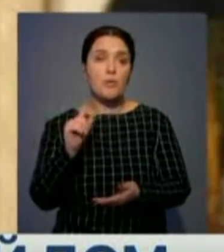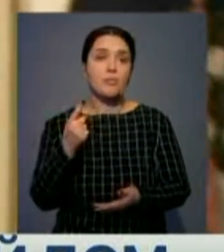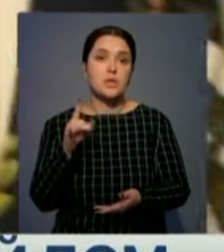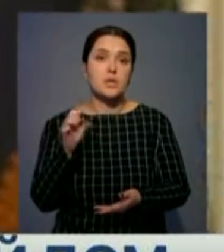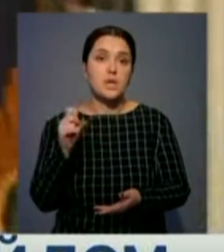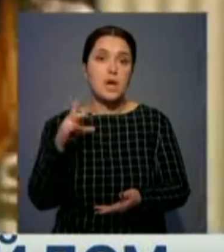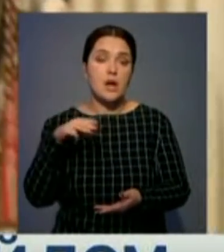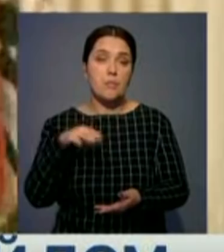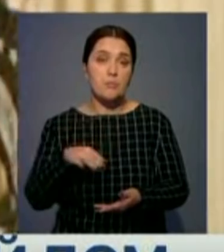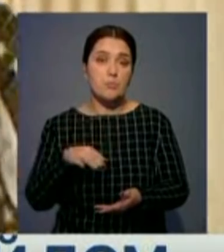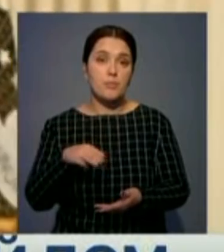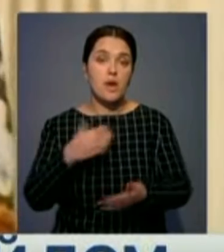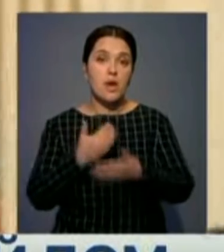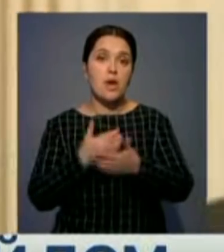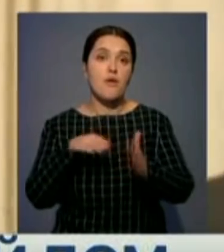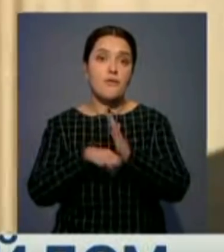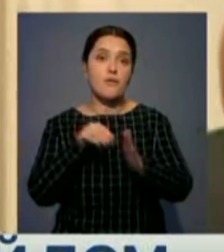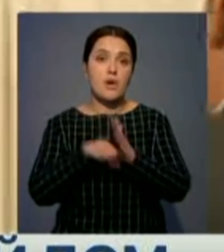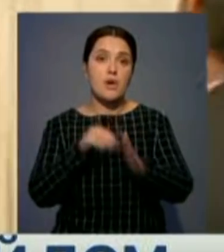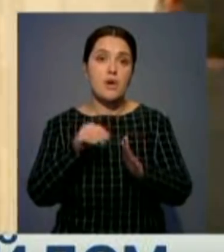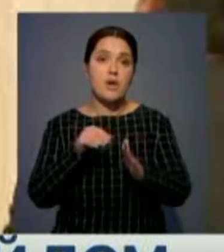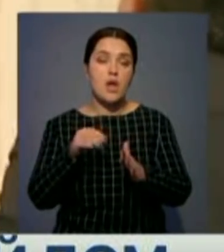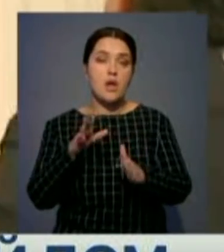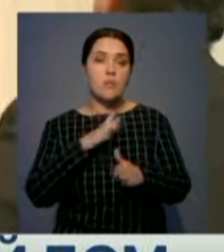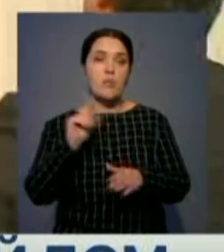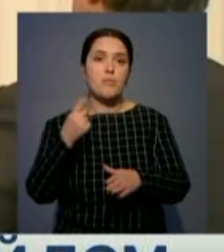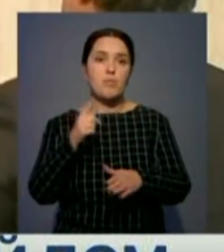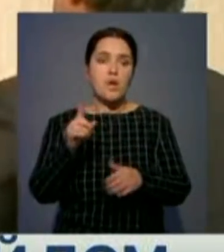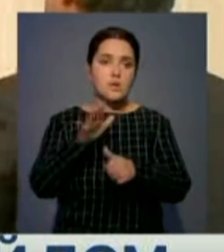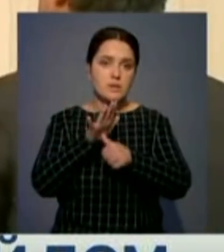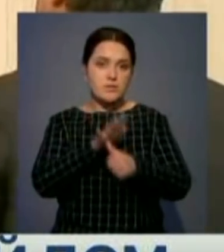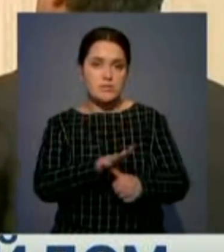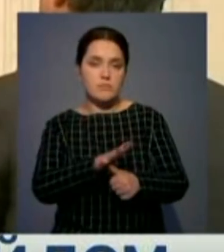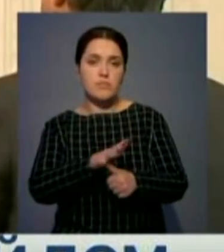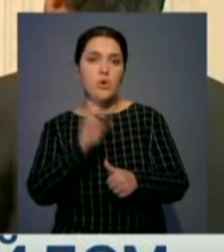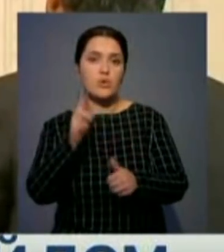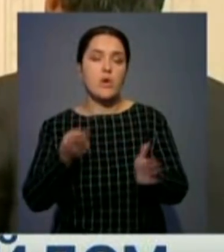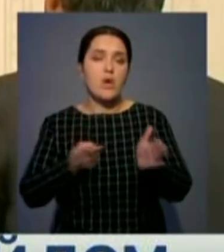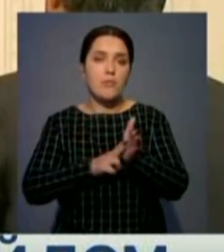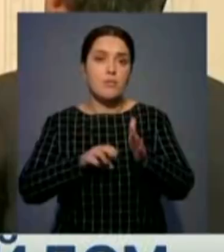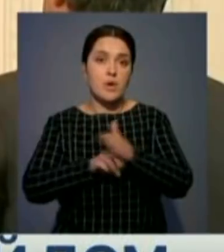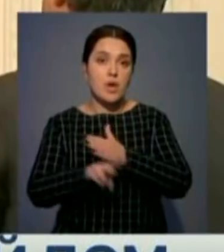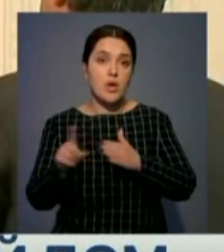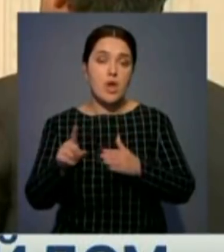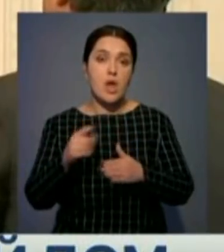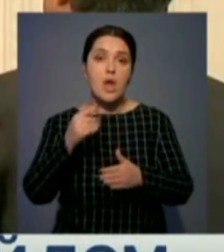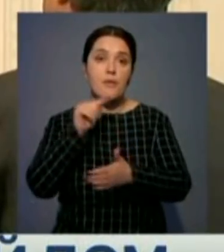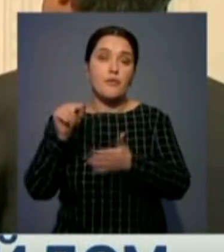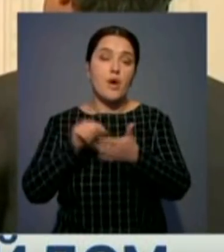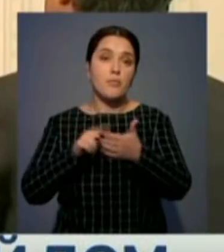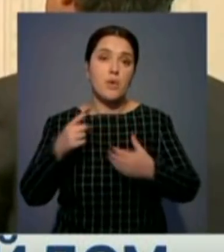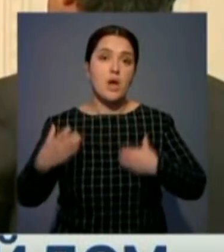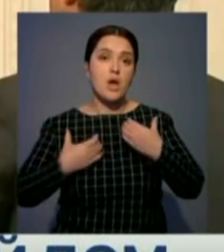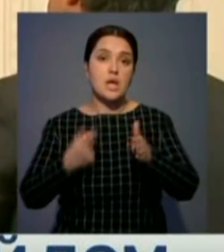Трамп в предвыборных речах называл мигрантов захватчиками, а также Акоста спросил, не опасается ли президент расследования